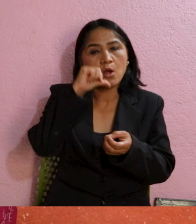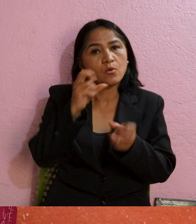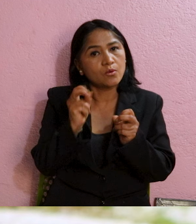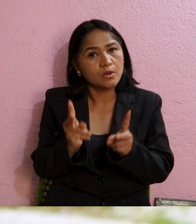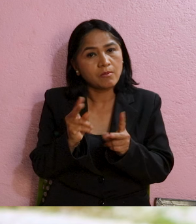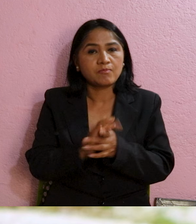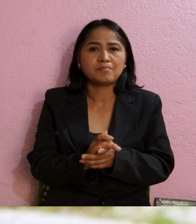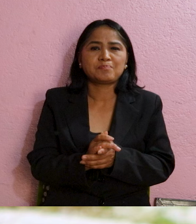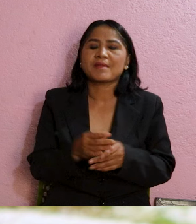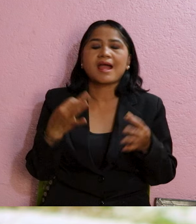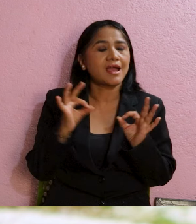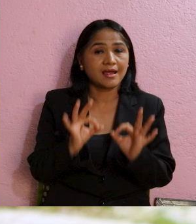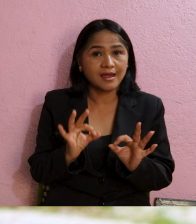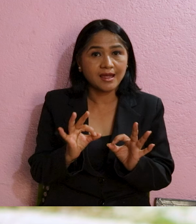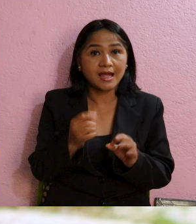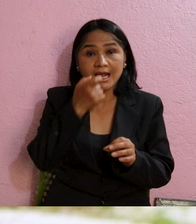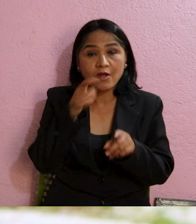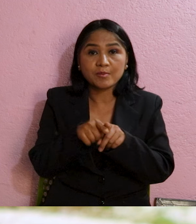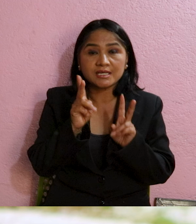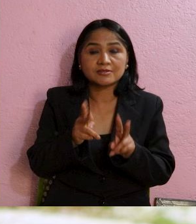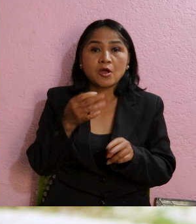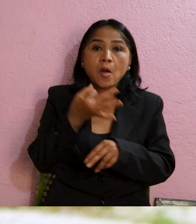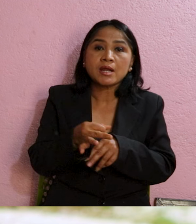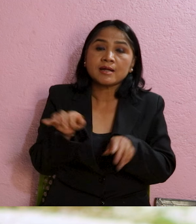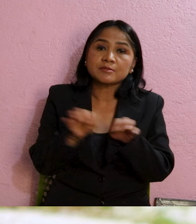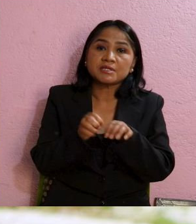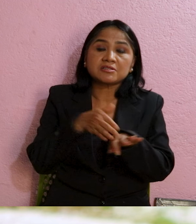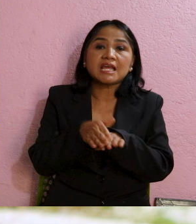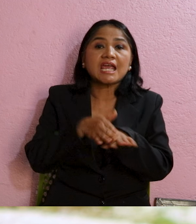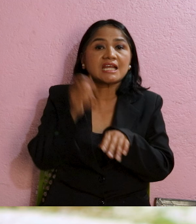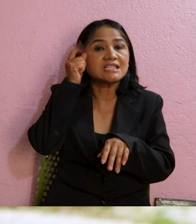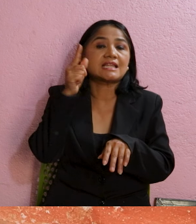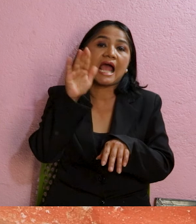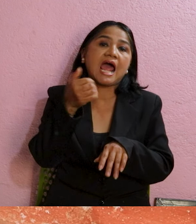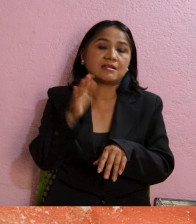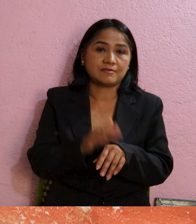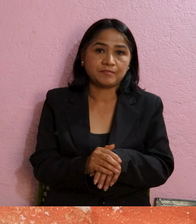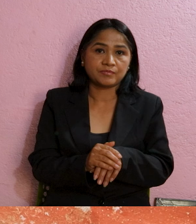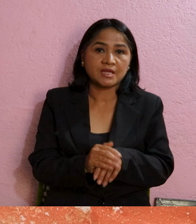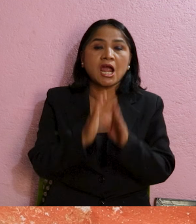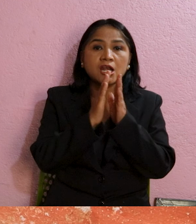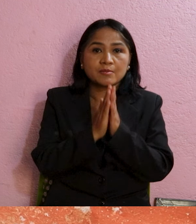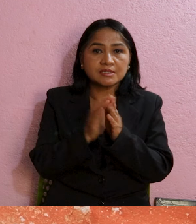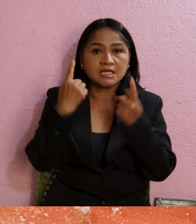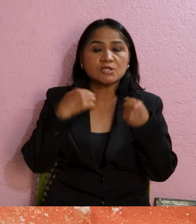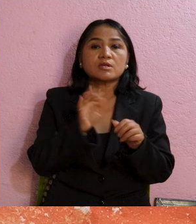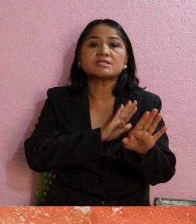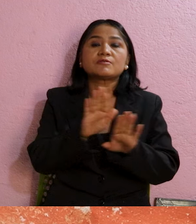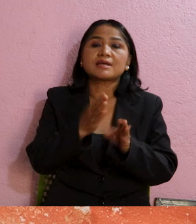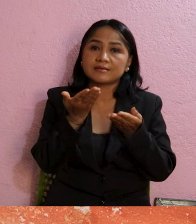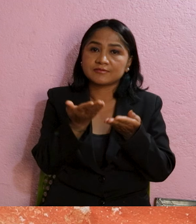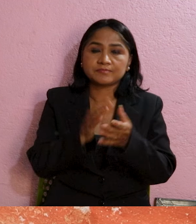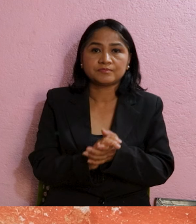खाउली। आहा, गाउँघरमा पनि महिनावारी सम्बन्धी कति धेरै चेतना आइसकेछ। नमस्कार स्वास्थ्य स्वयंसेविका